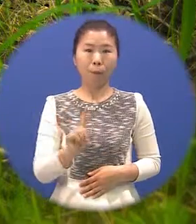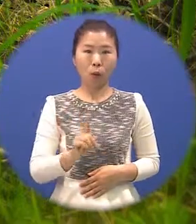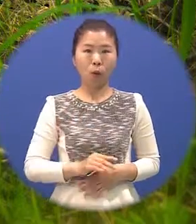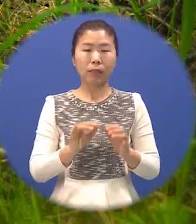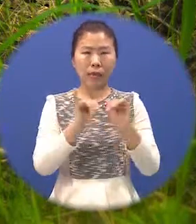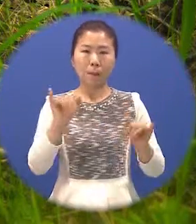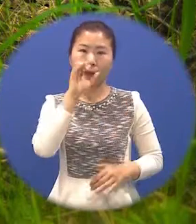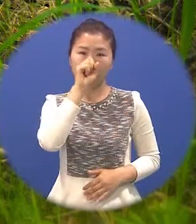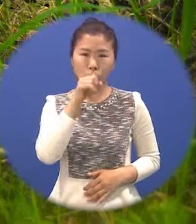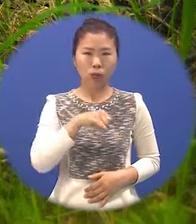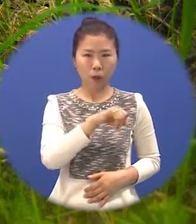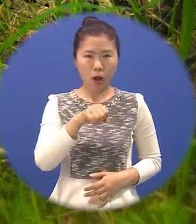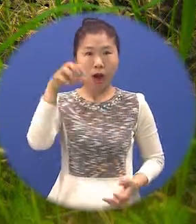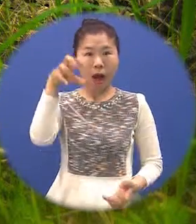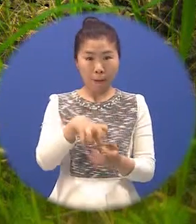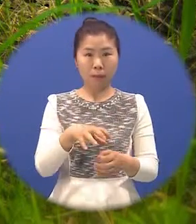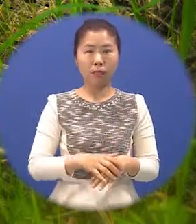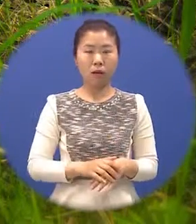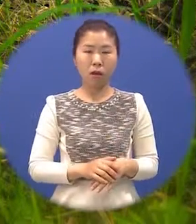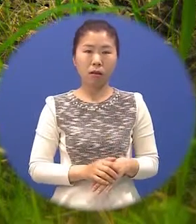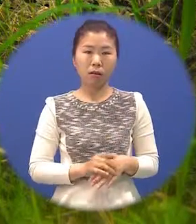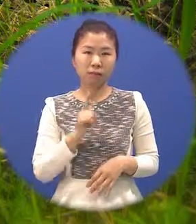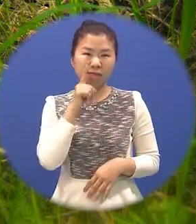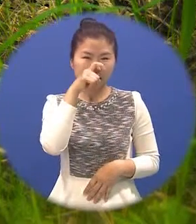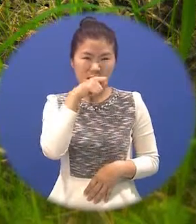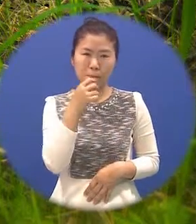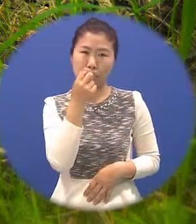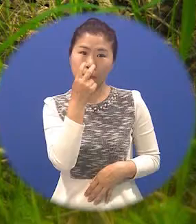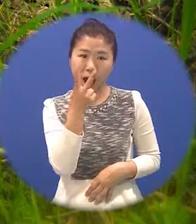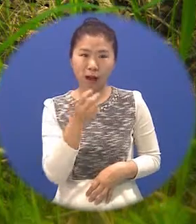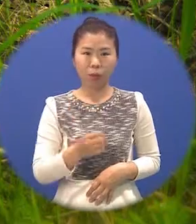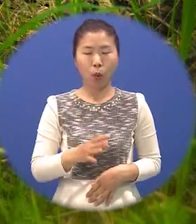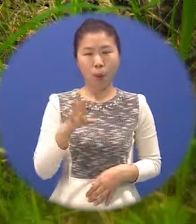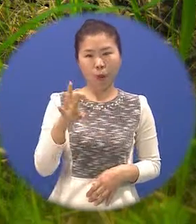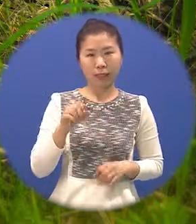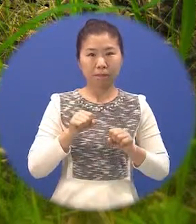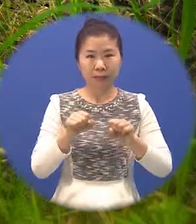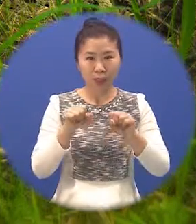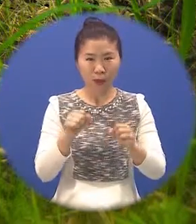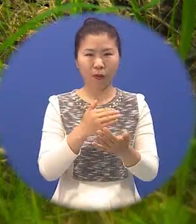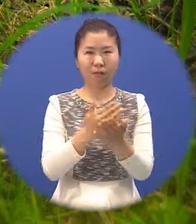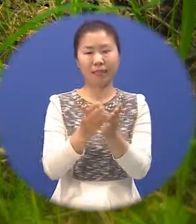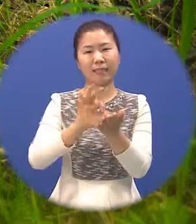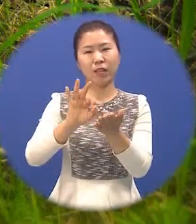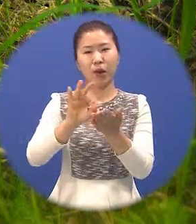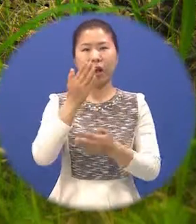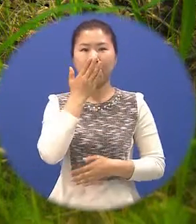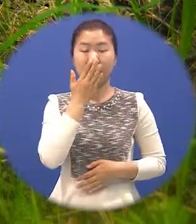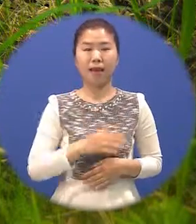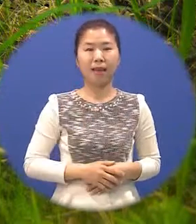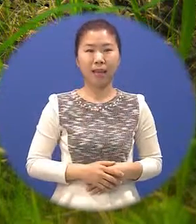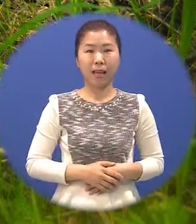유익한 미생물을 조합해 배양한 것으로 음식물 쓰레기, 하수구 악취 제거와 화장실 변기 청소 등 다양하게 활용할